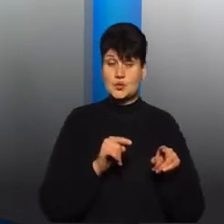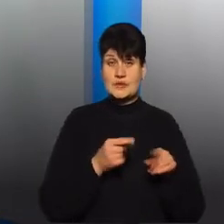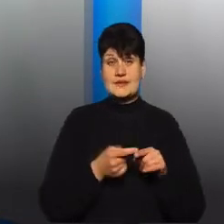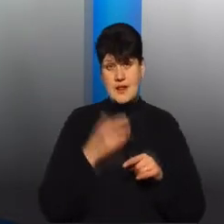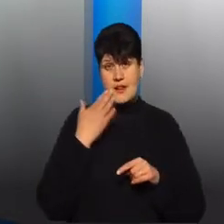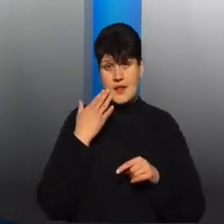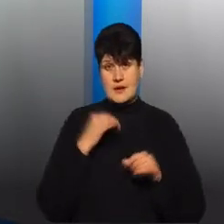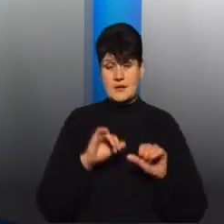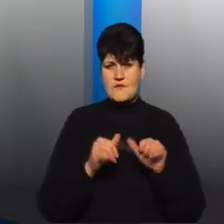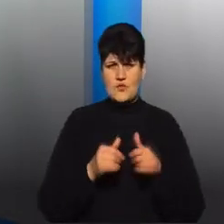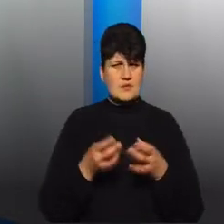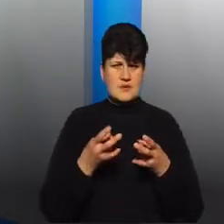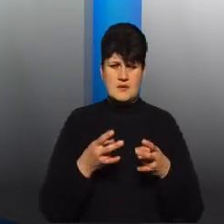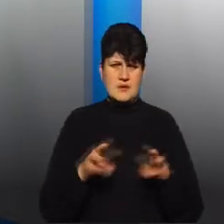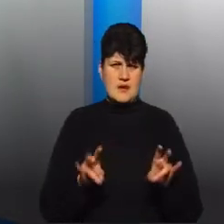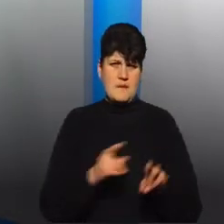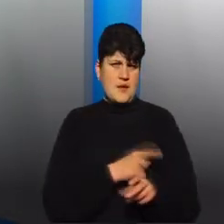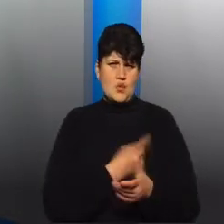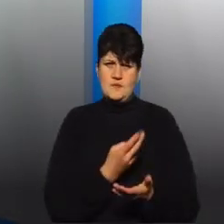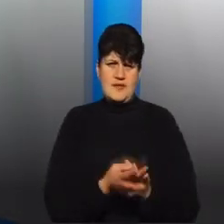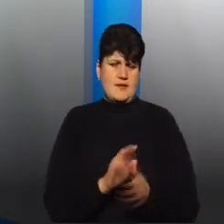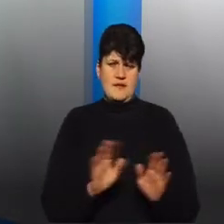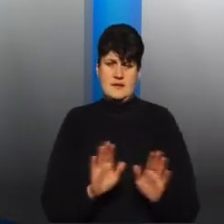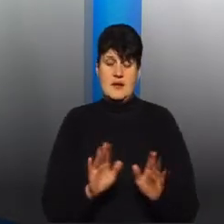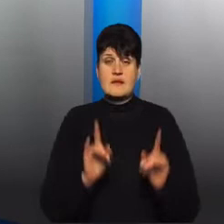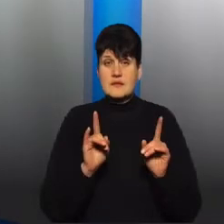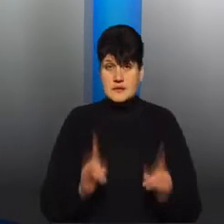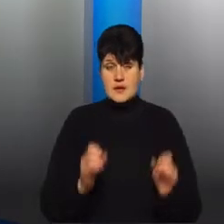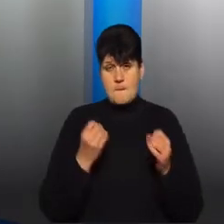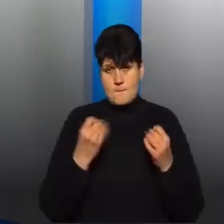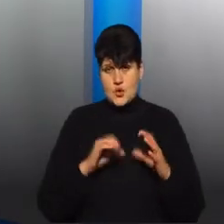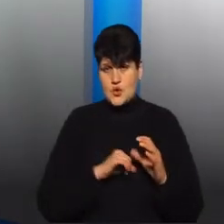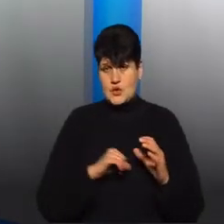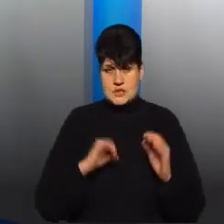вимагає ніякої госпіталізації, а тільки самоізоляція вдома, то